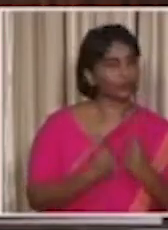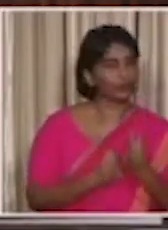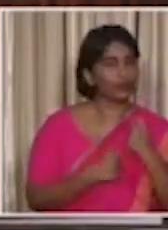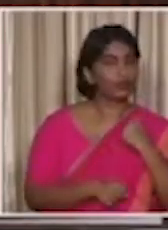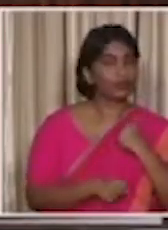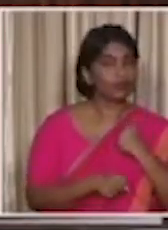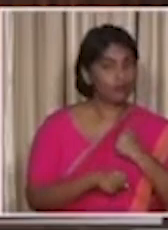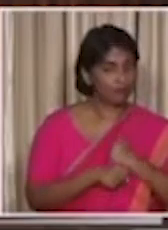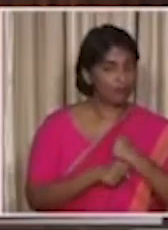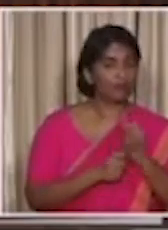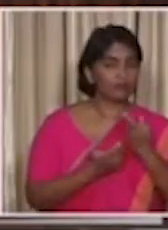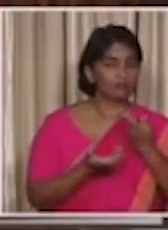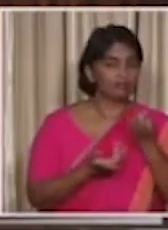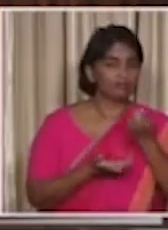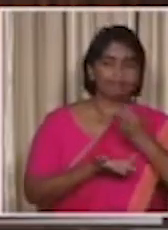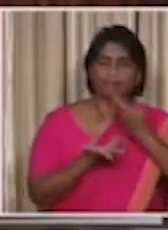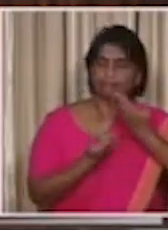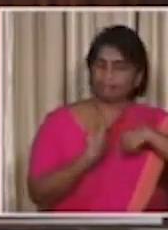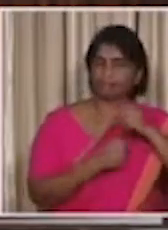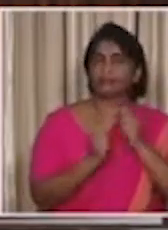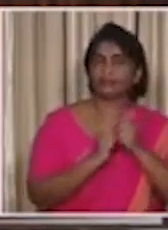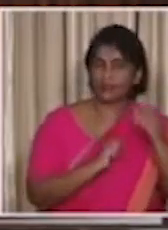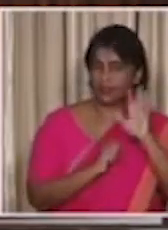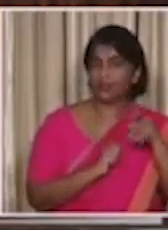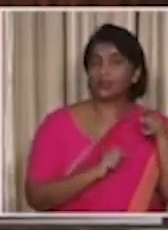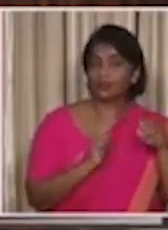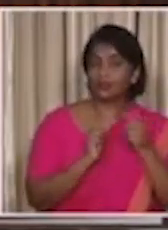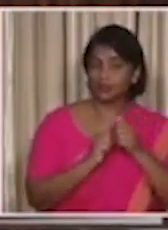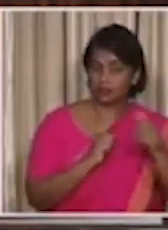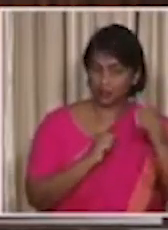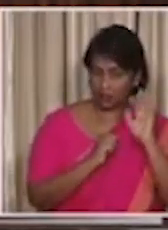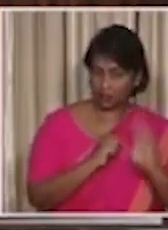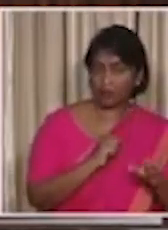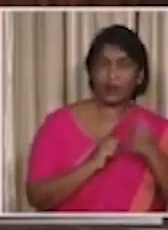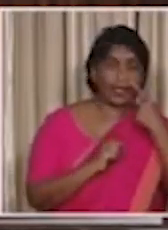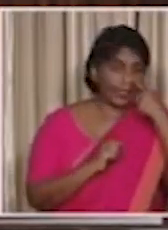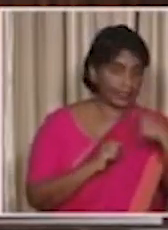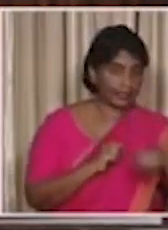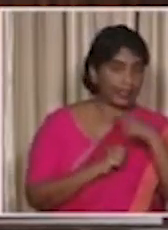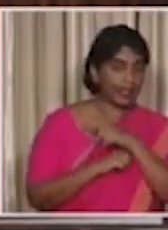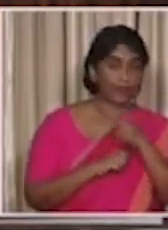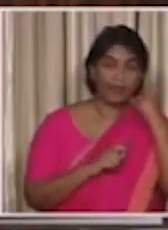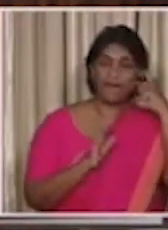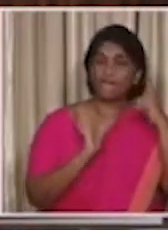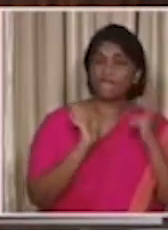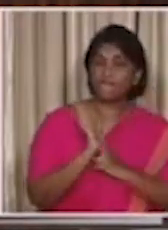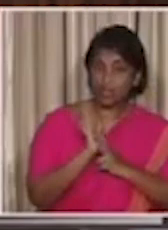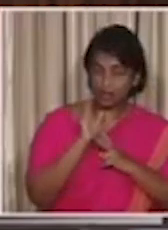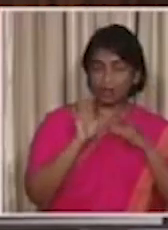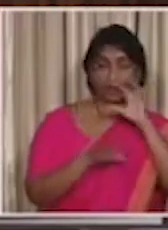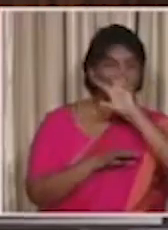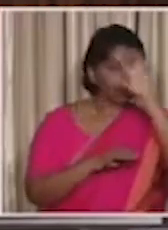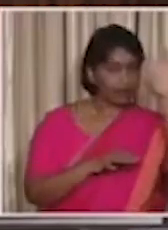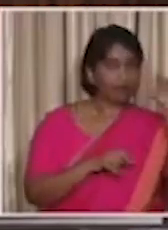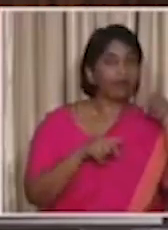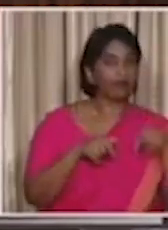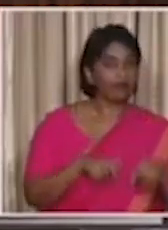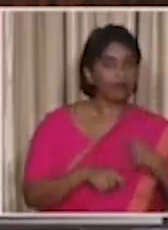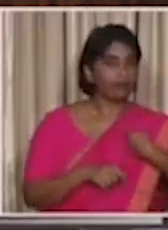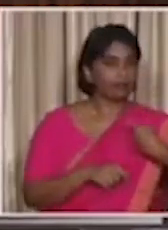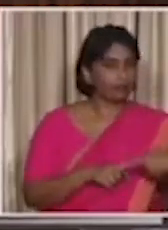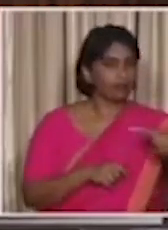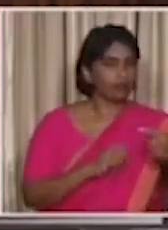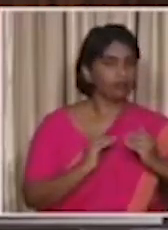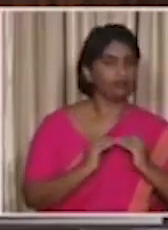ආර්ථික ප්‍රතිසංස්කරණය සිදු කළ යුතුයි. එවැනි පියවරගත් තායිලන්තයේ සහ වියට්නාමයේ වැනි රටවල් අද දවසින්